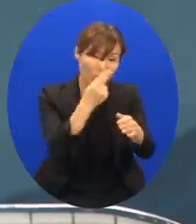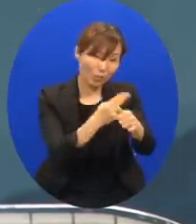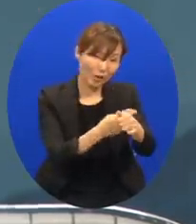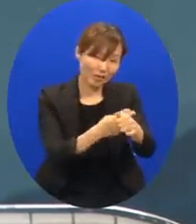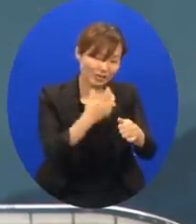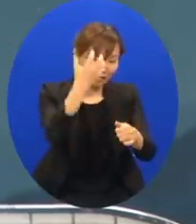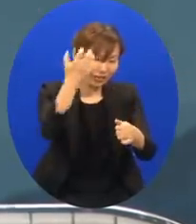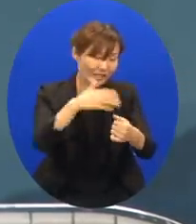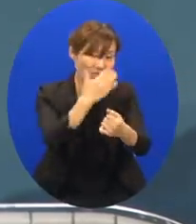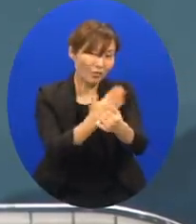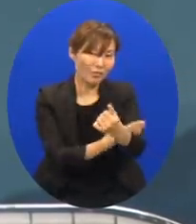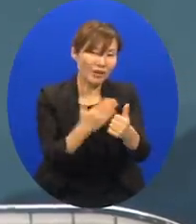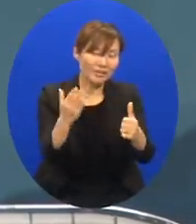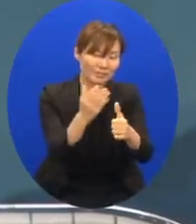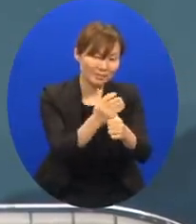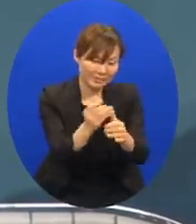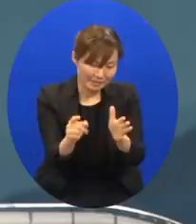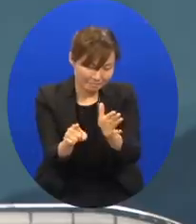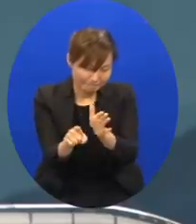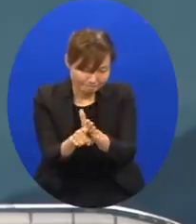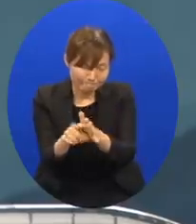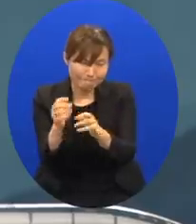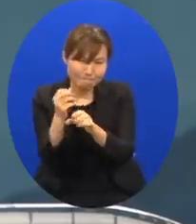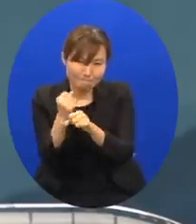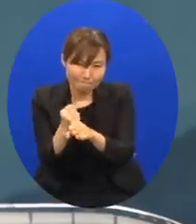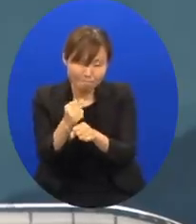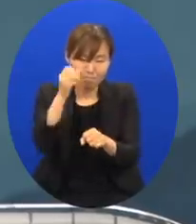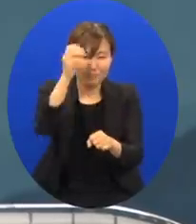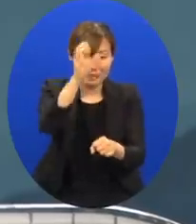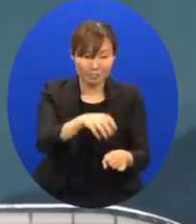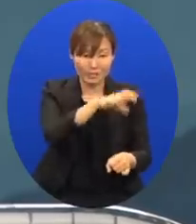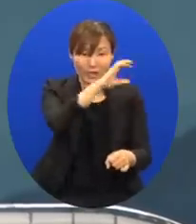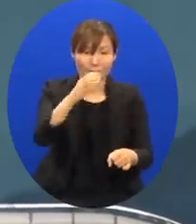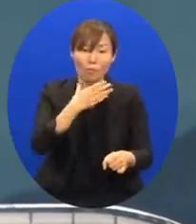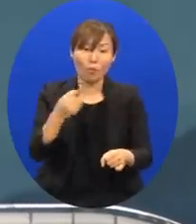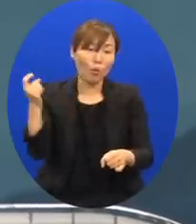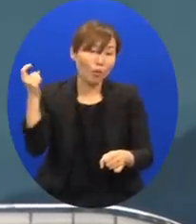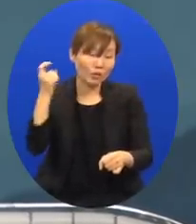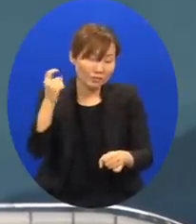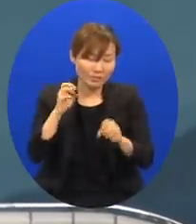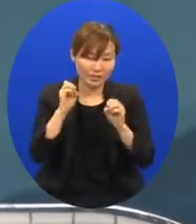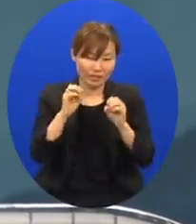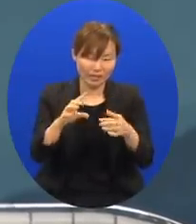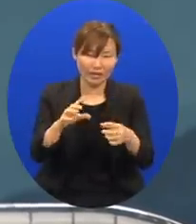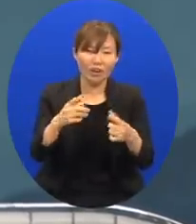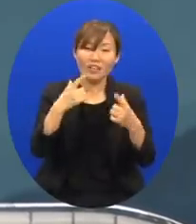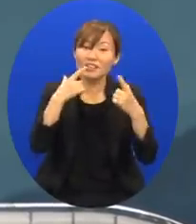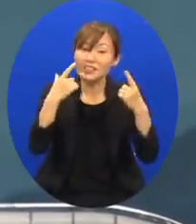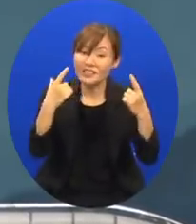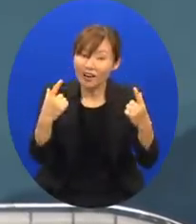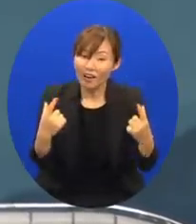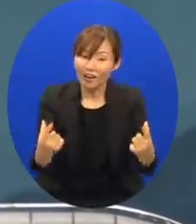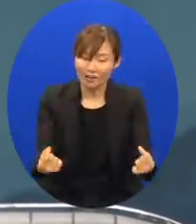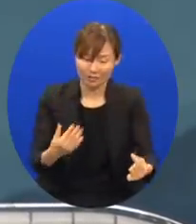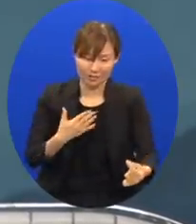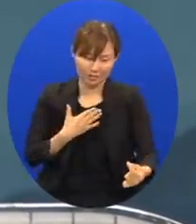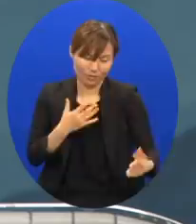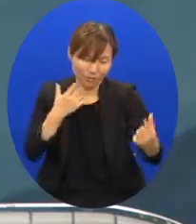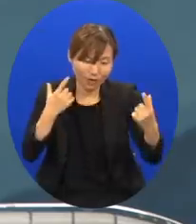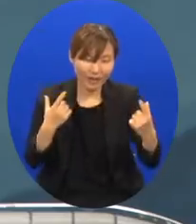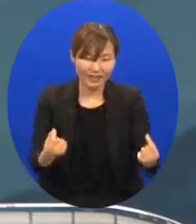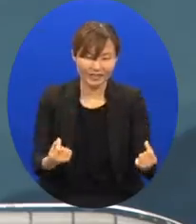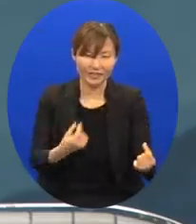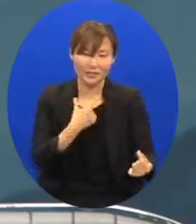능력만 의 지학 그렇게 십자가의 복음 만 전했던 것처럼 저도 그렇게 해 보겠습니다 그리스도의 마음을 품으라